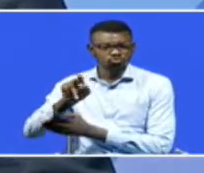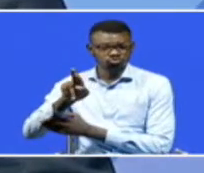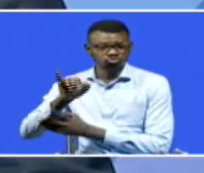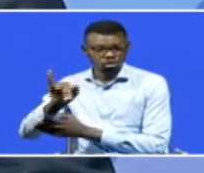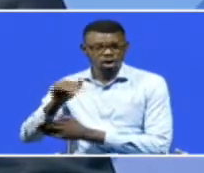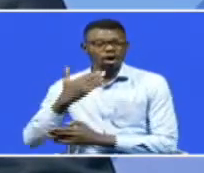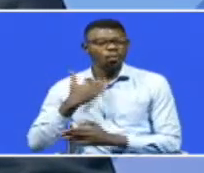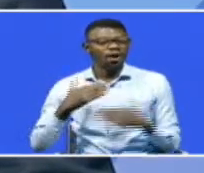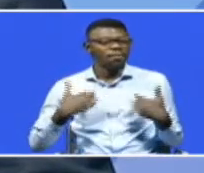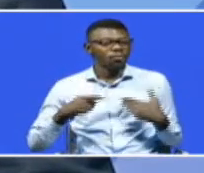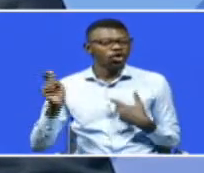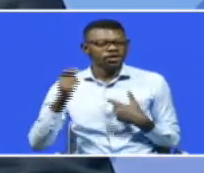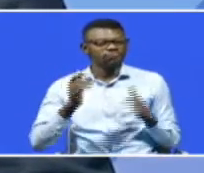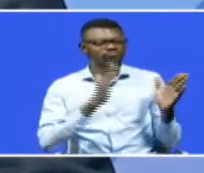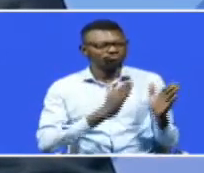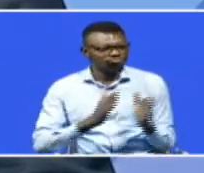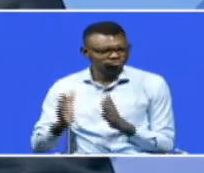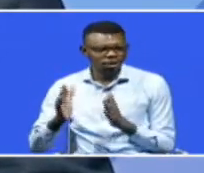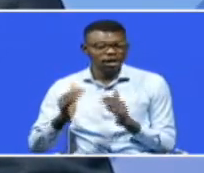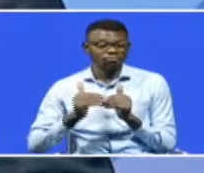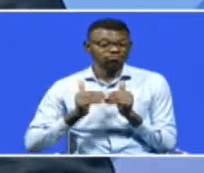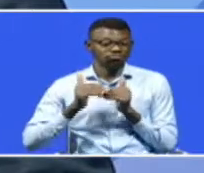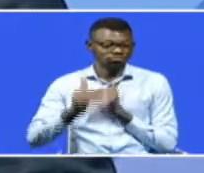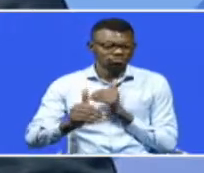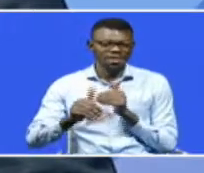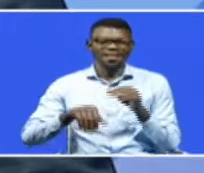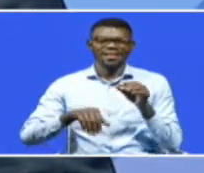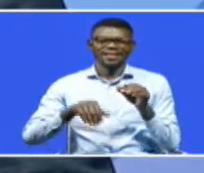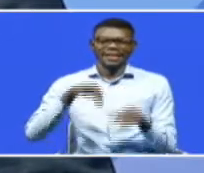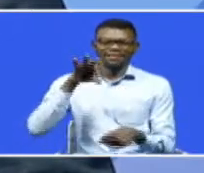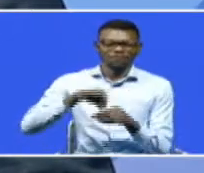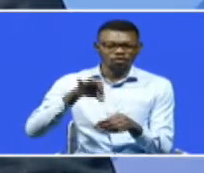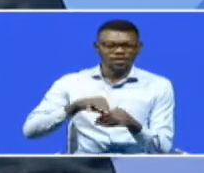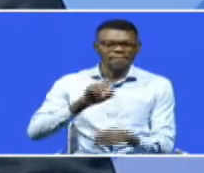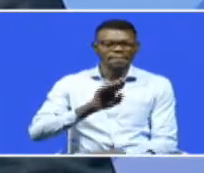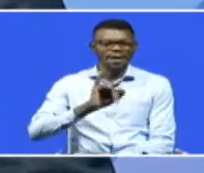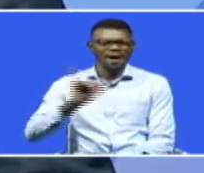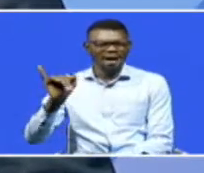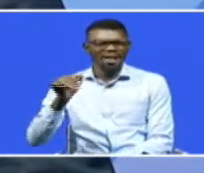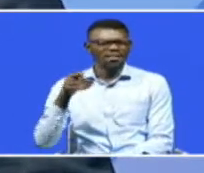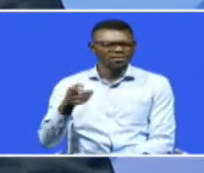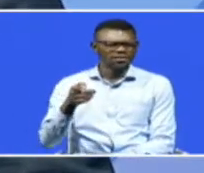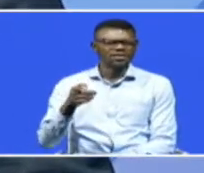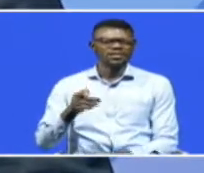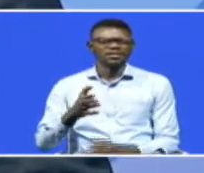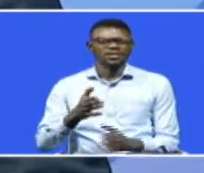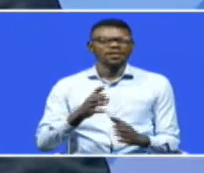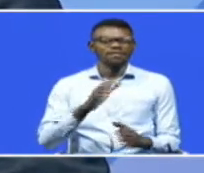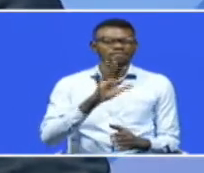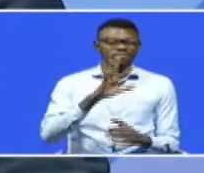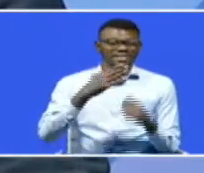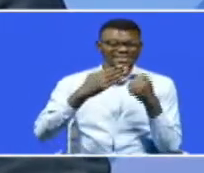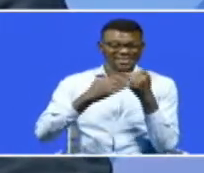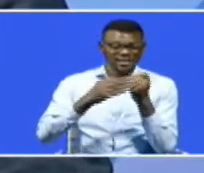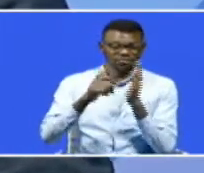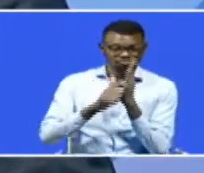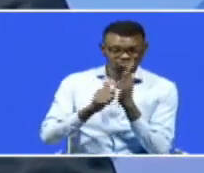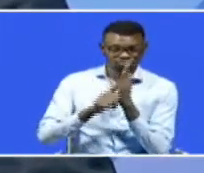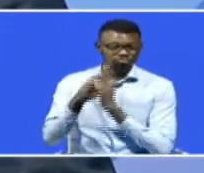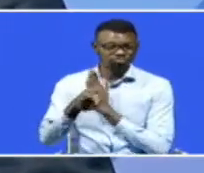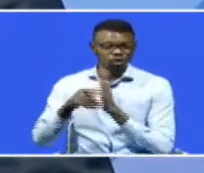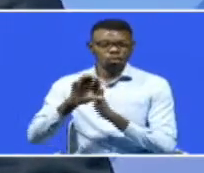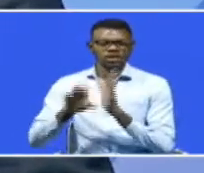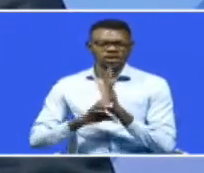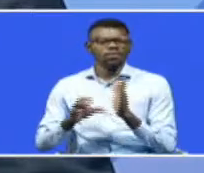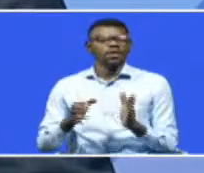kwa kura ya maamuzi ya mchakato wa BBI kuambatana na kifungu nambari 255 cha katiba. Hii